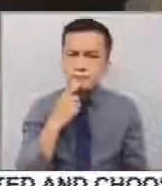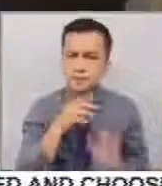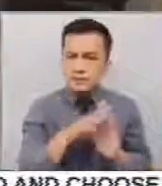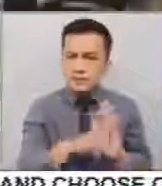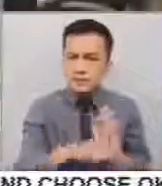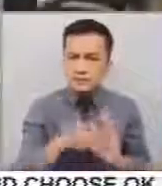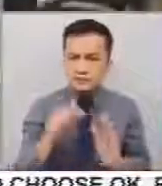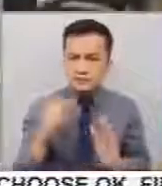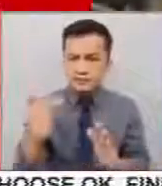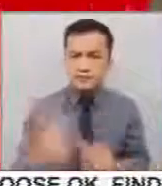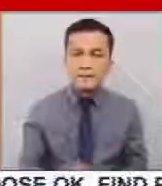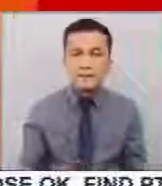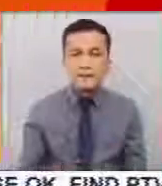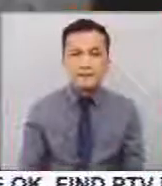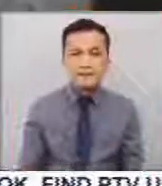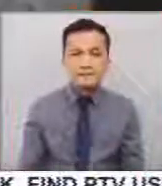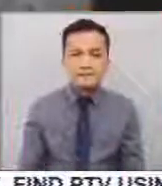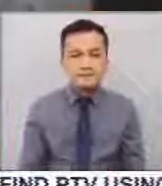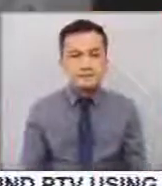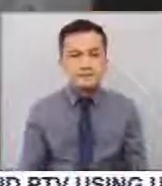Karen!